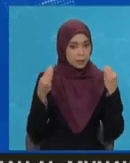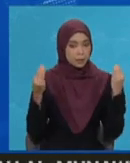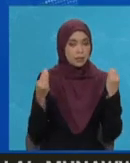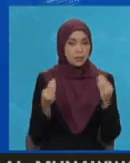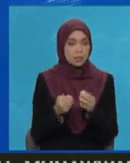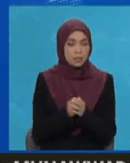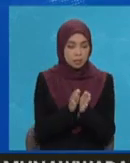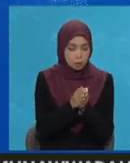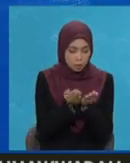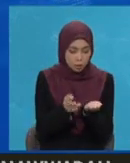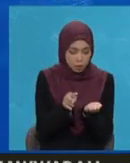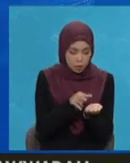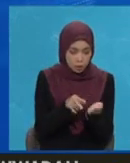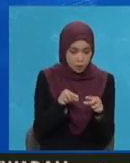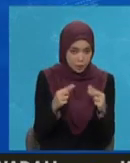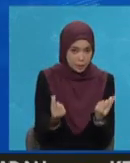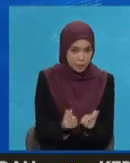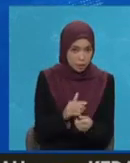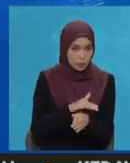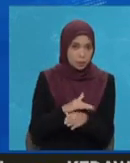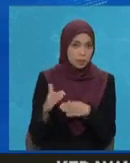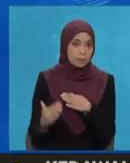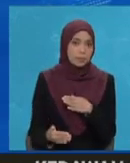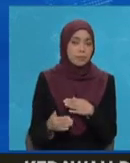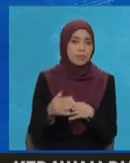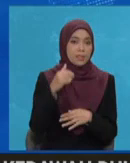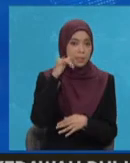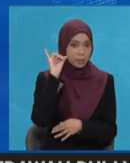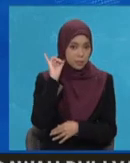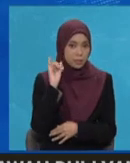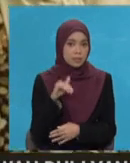di dewan pusat dakwah Islam yang Pekanbaru petang kemarin